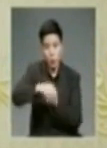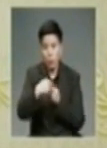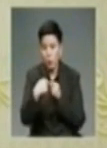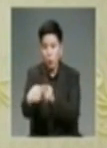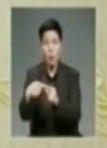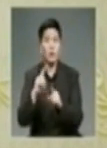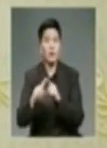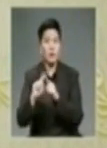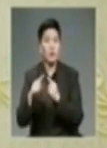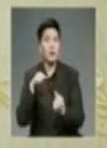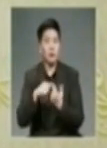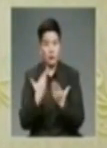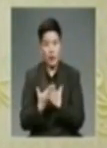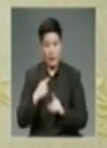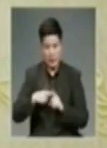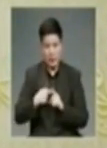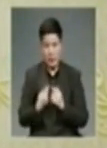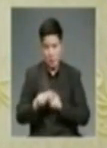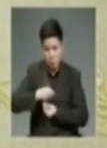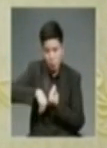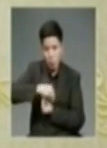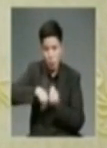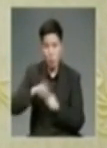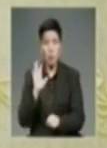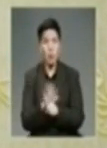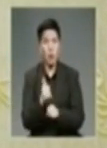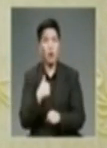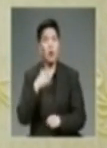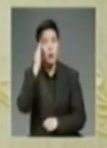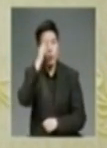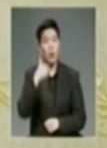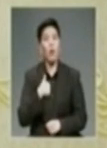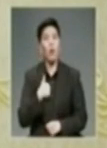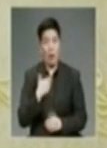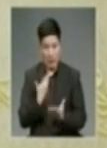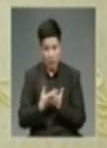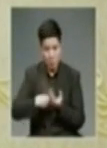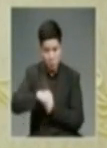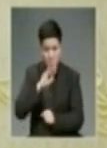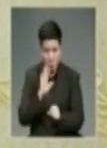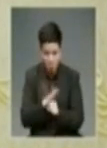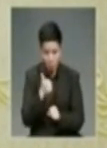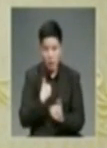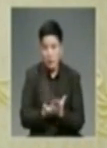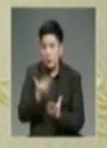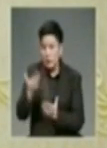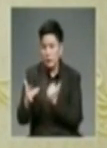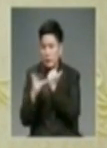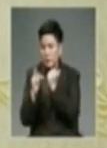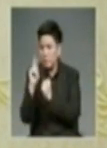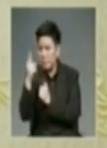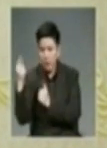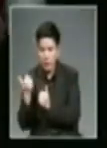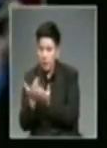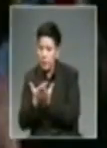ามเพื่อจะทำให้รายได้นั้นเพียงพอต่อการใช้จ่ายเราจะได้สามารถซื้อหาของใช้ที่ทันสมัยทันเทคโนโลยีที่มีราคาสู